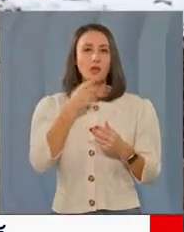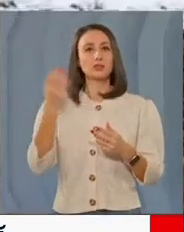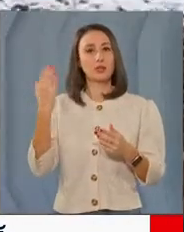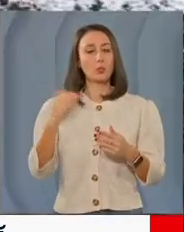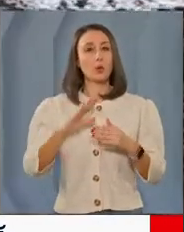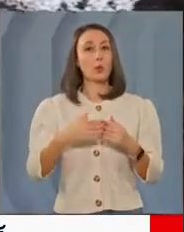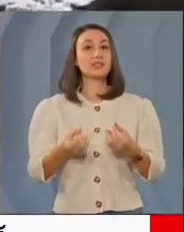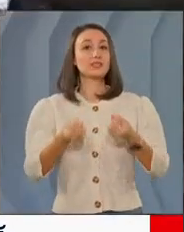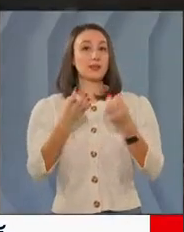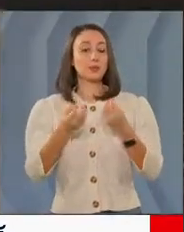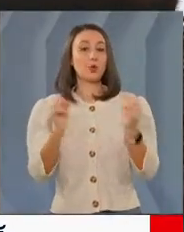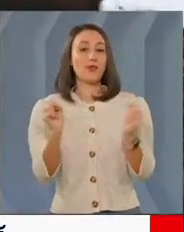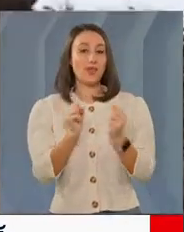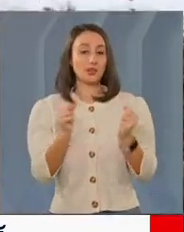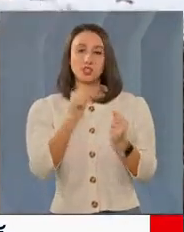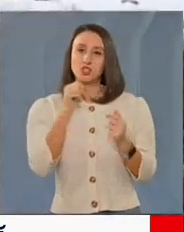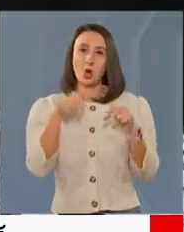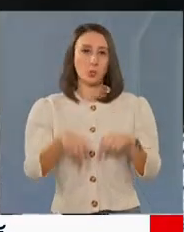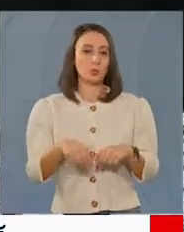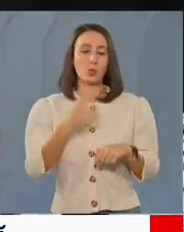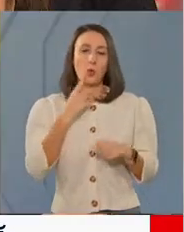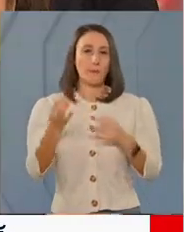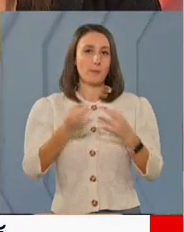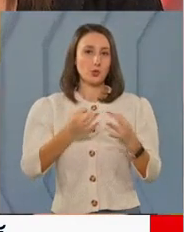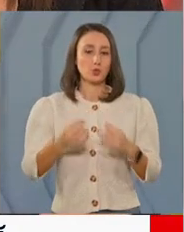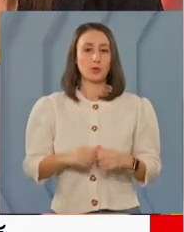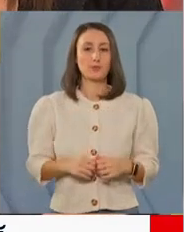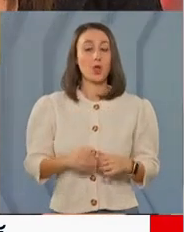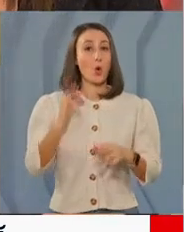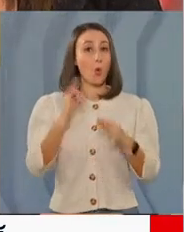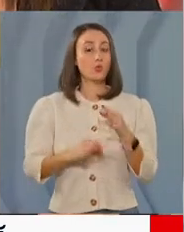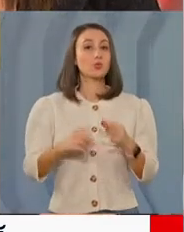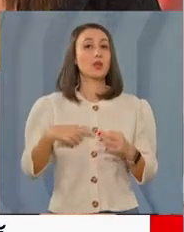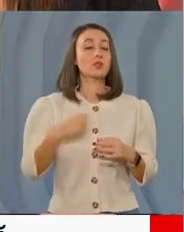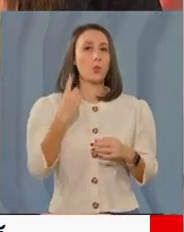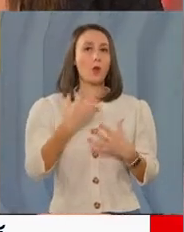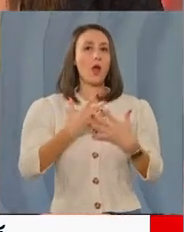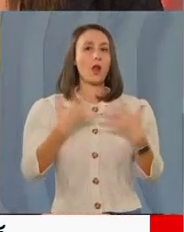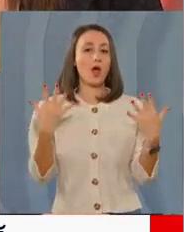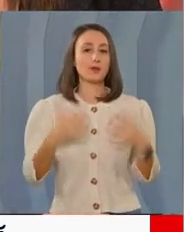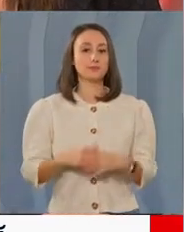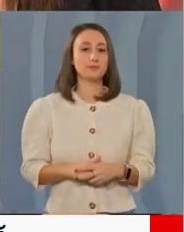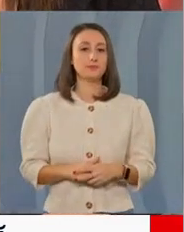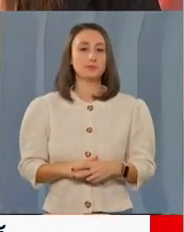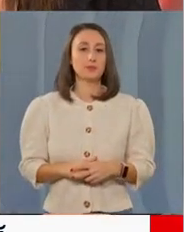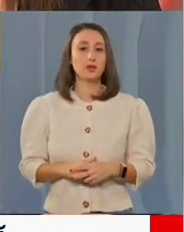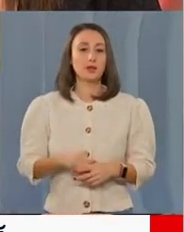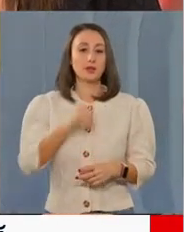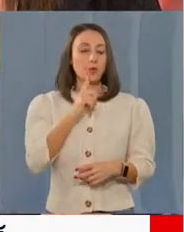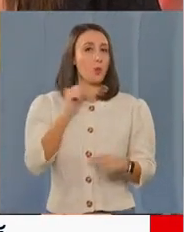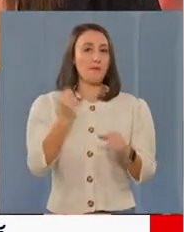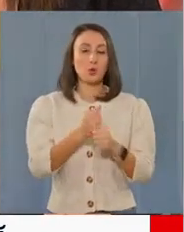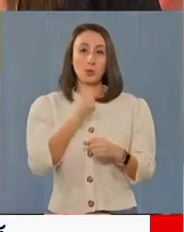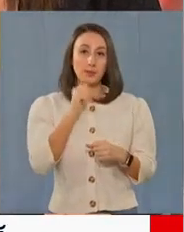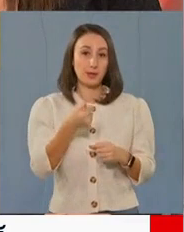în pragul sărbătorilor de iarnă, însă nici acum nu au fost luate măsuri. Concluzia este una foarte clară. Nimeni nu a făcut